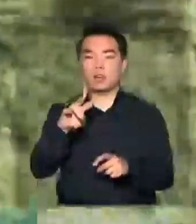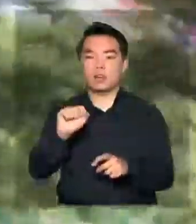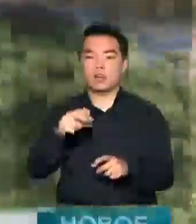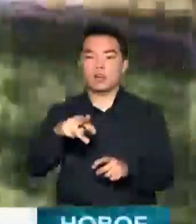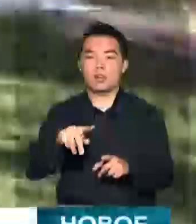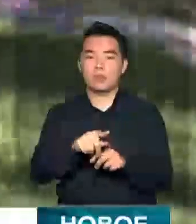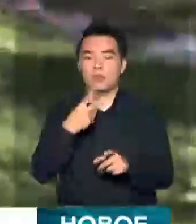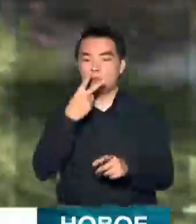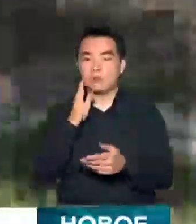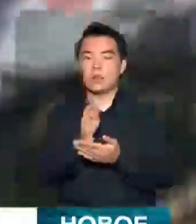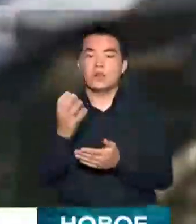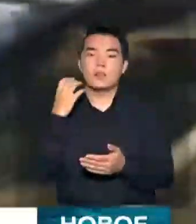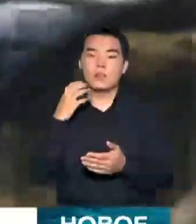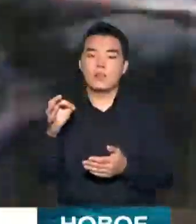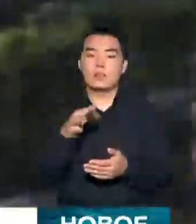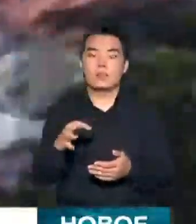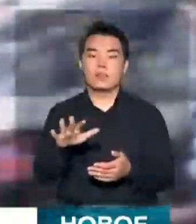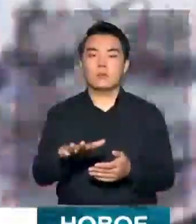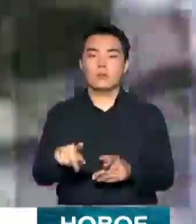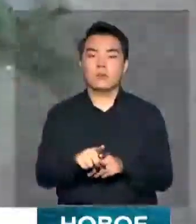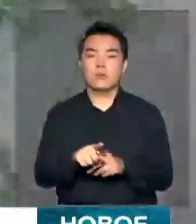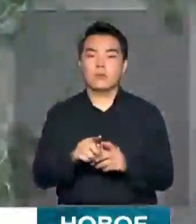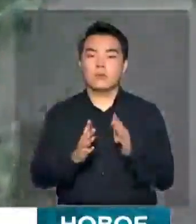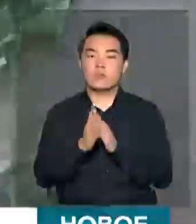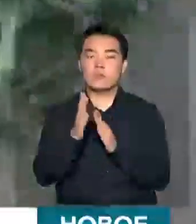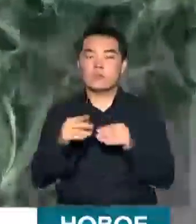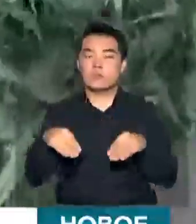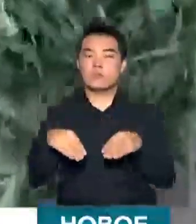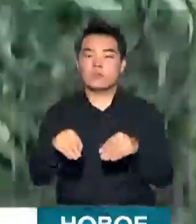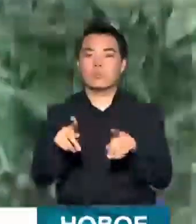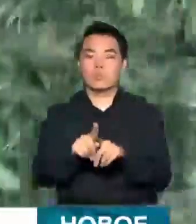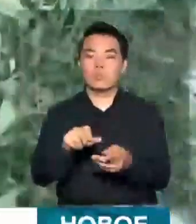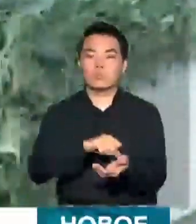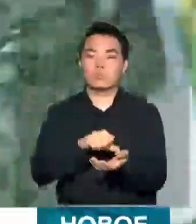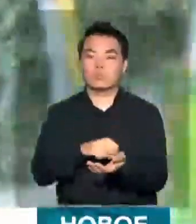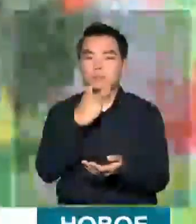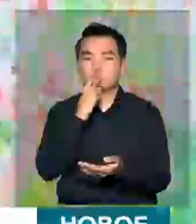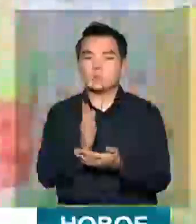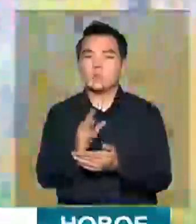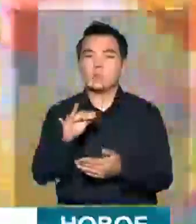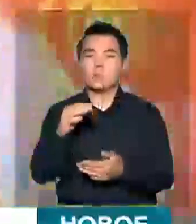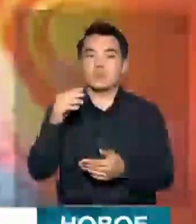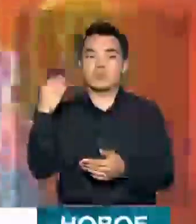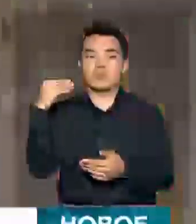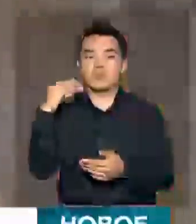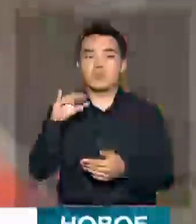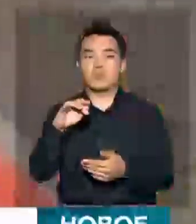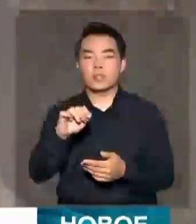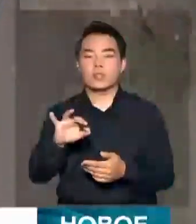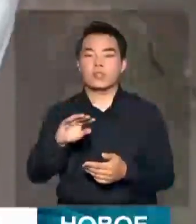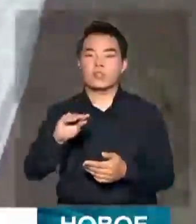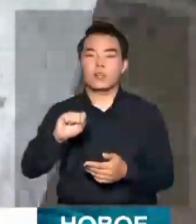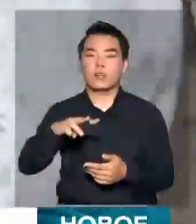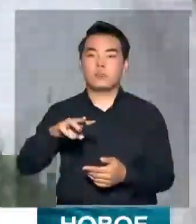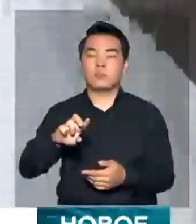В Кызылординской области обнаружили целые плантации с этой травой. Выявили такие поля в Туркестанской и Жамбылской